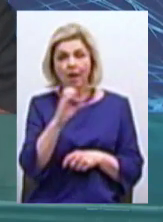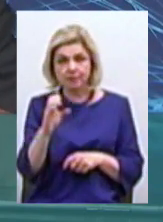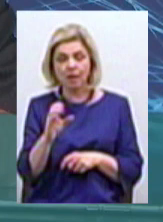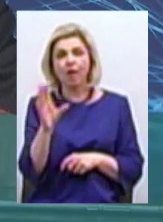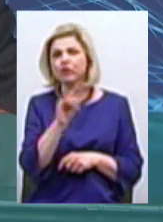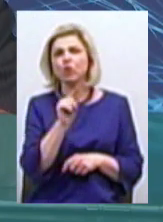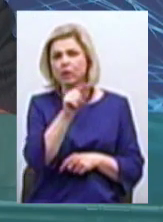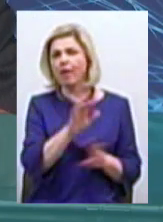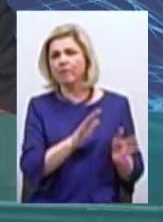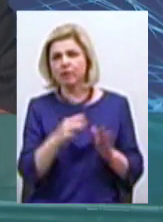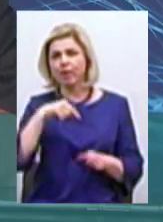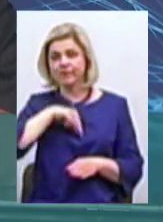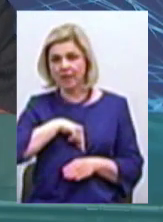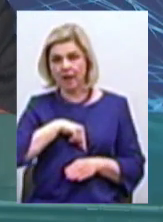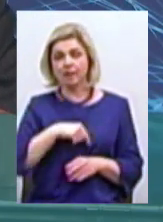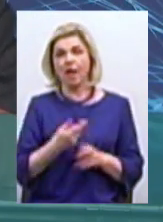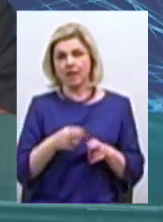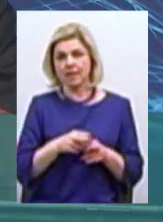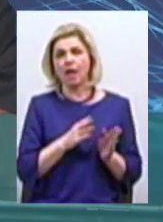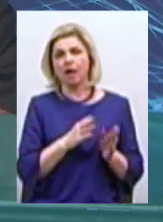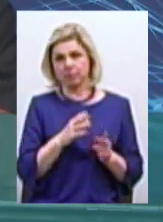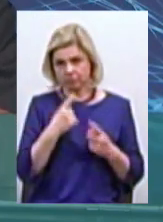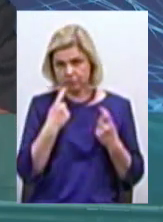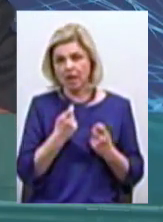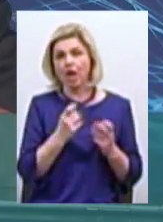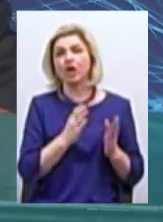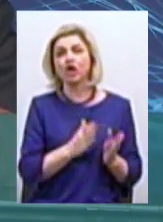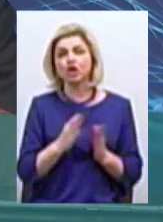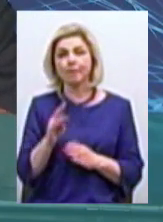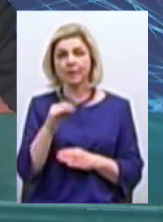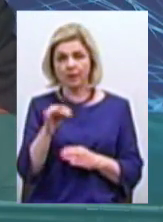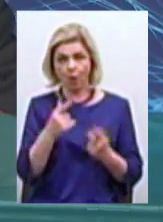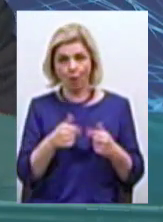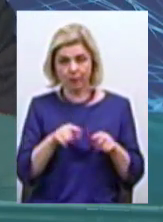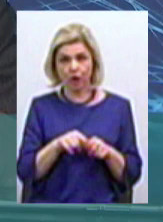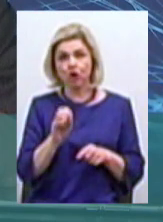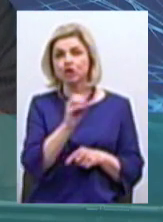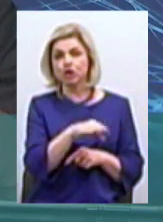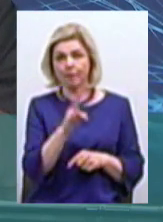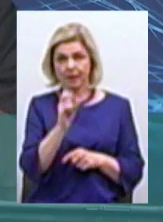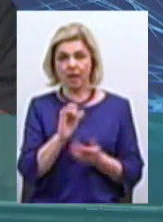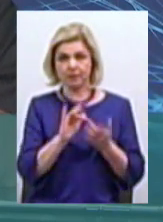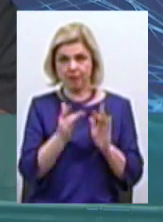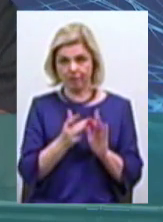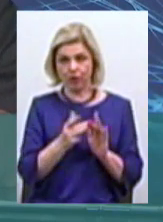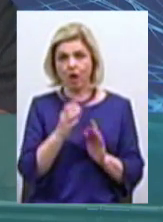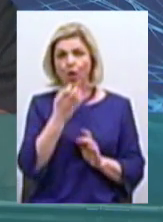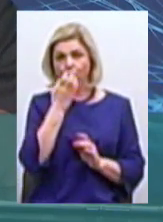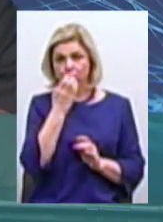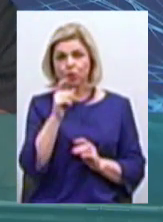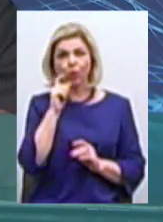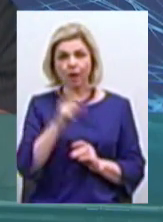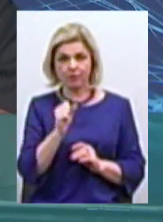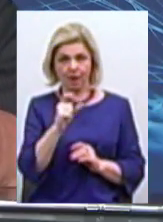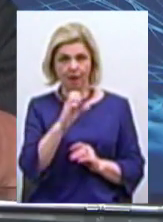там відбувається всередині, хоча це режимний об'єкт, чому більше, чим на сайті самої Южноукраїнської атомної